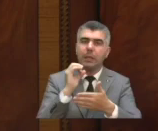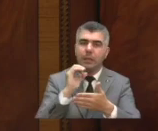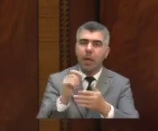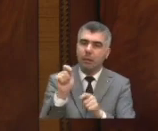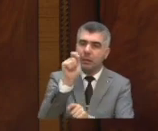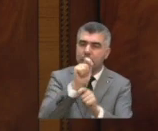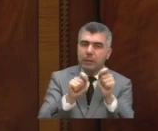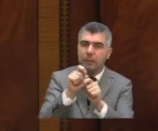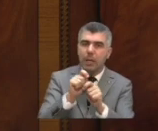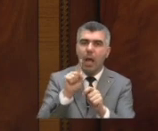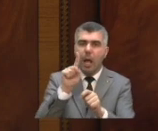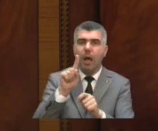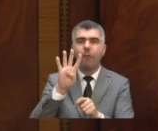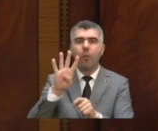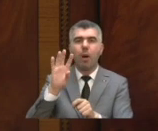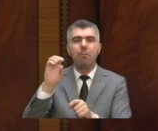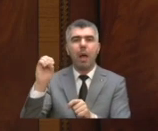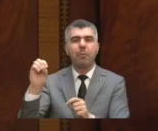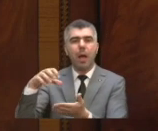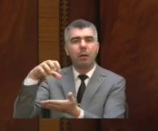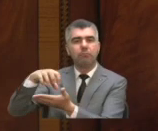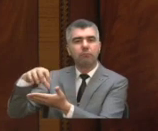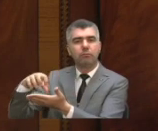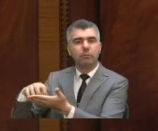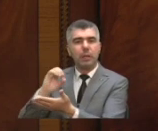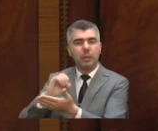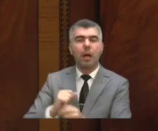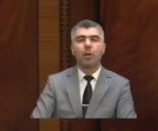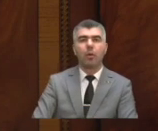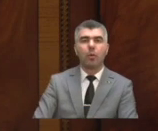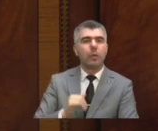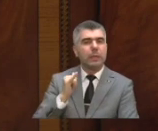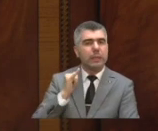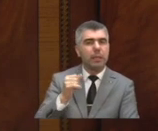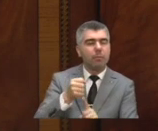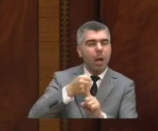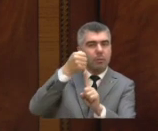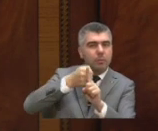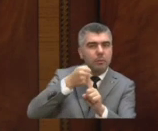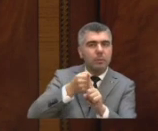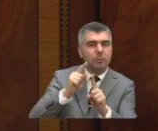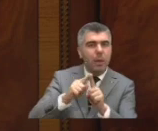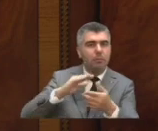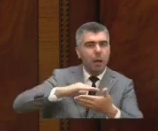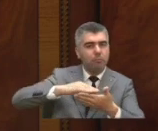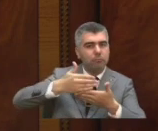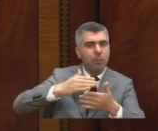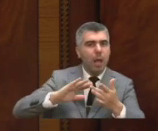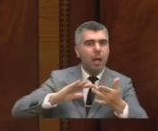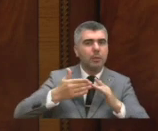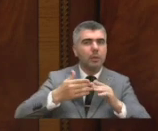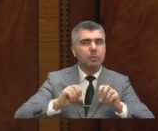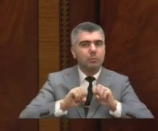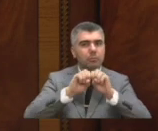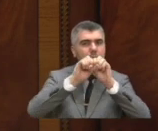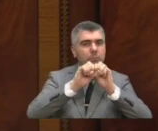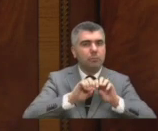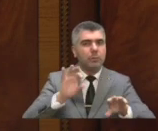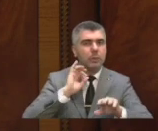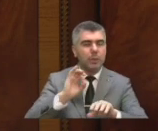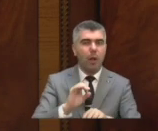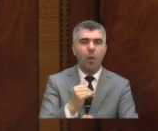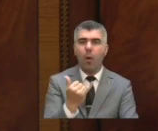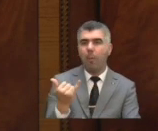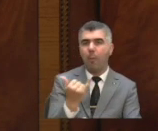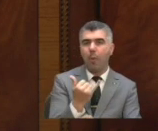للرعايه الصحيه الاوليه ومواصله تطوير نظام المعلوماتي المندمج وتعزيز حكامه